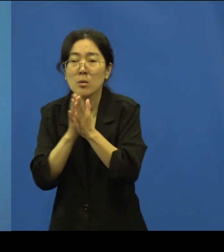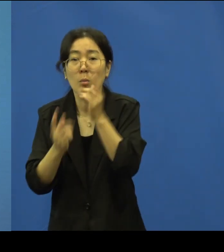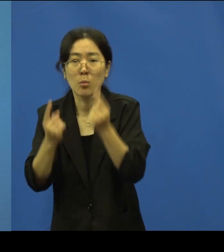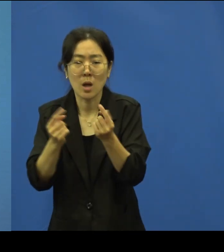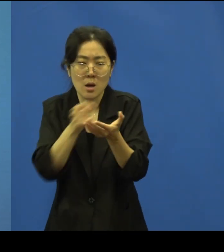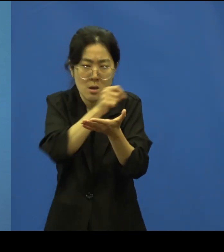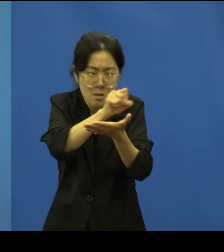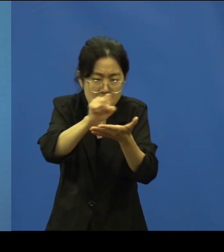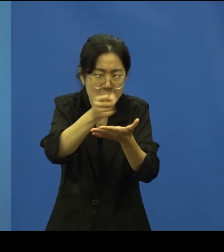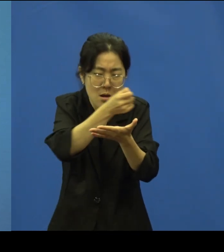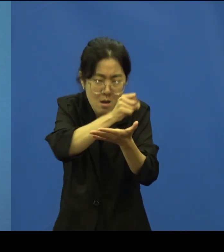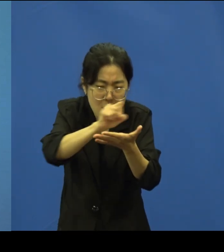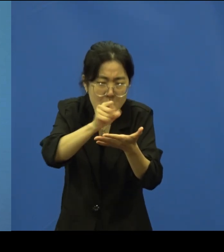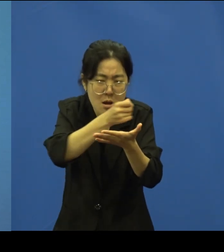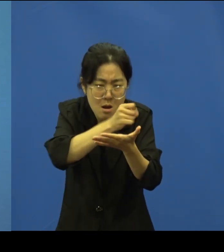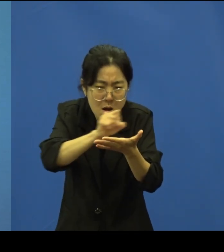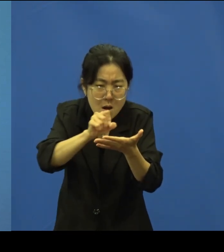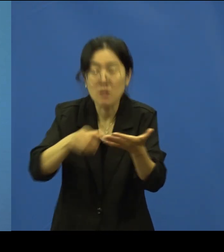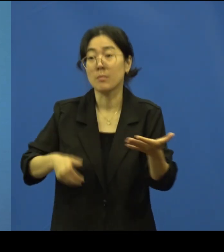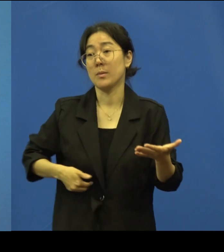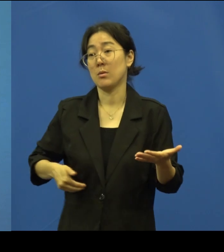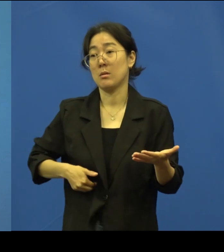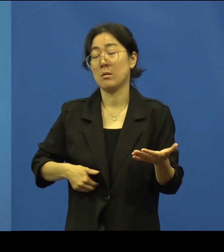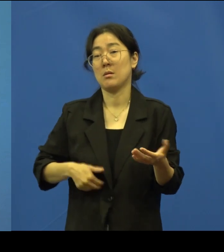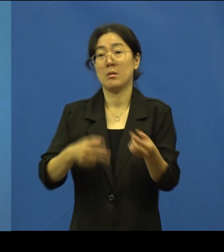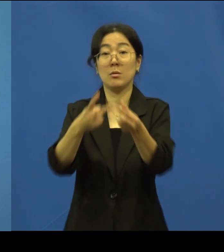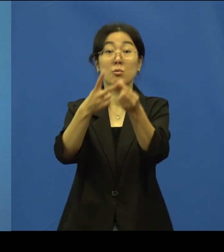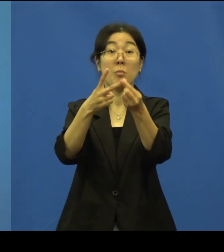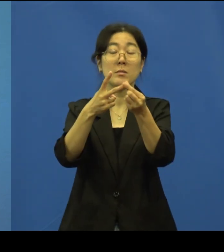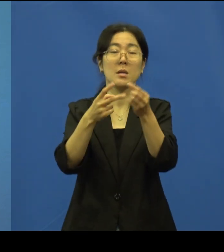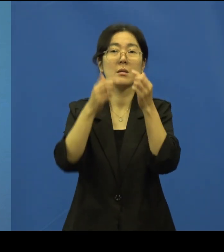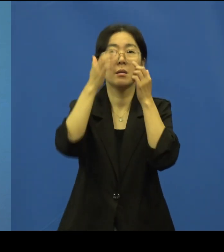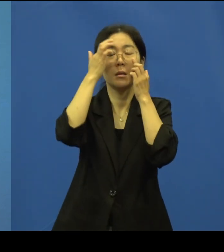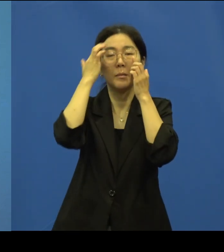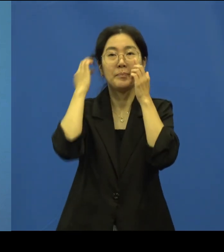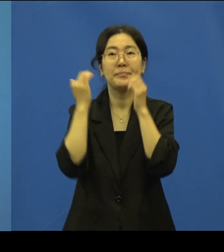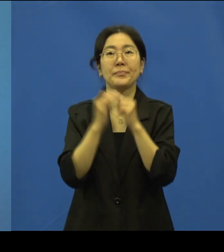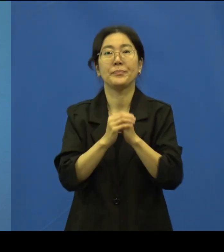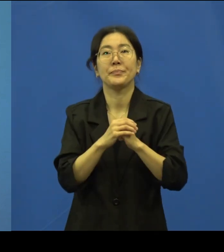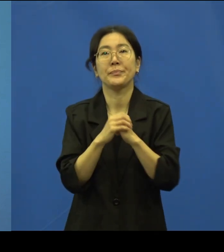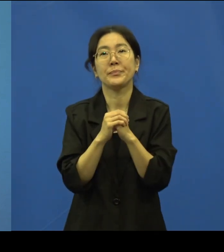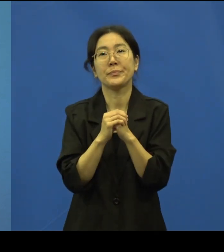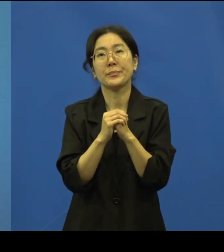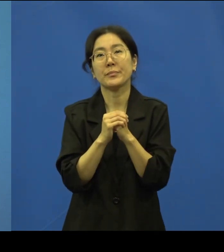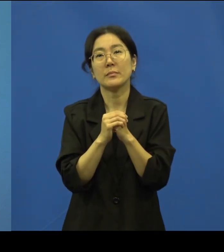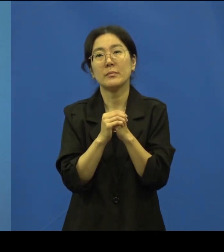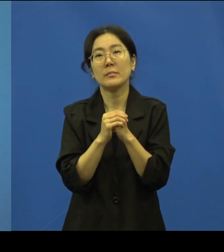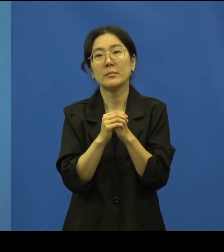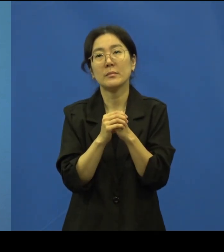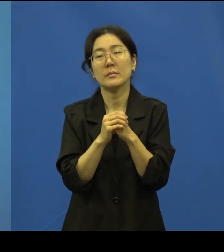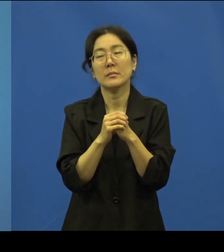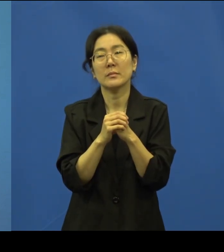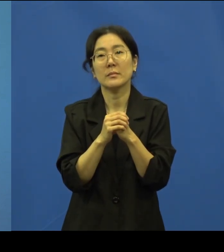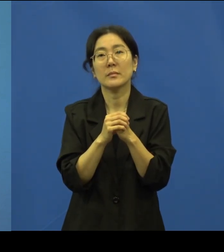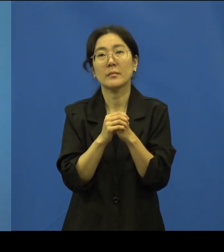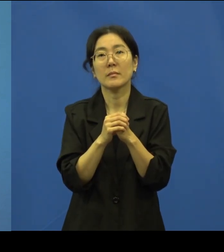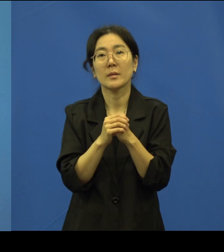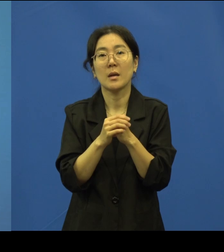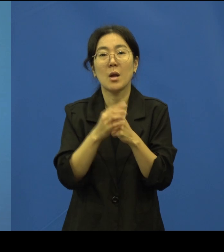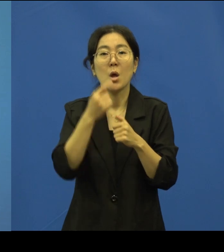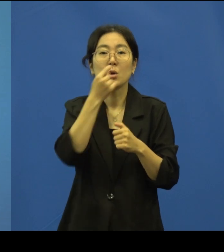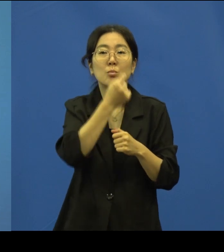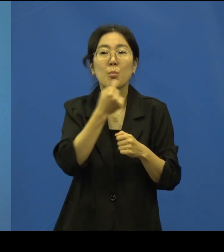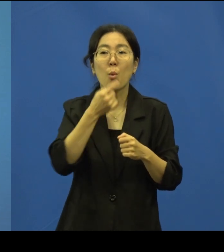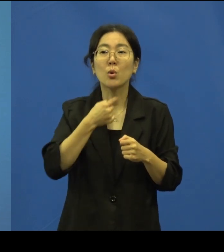번째는 이렇게 기도문을 기도 수첩에다가 기도 제목을 쓰고, 두 번째는